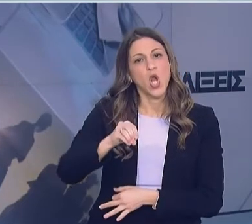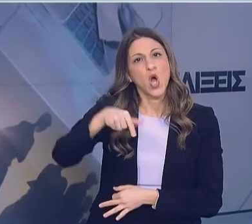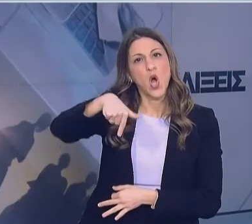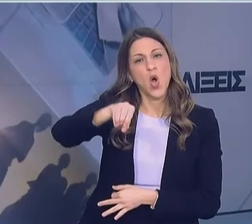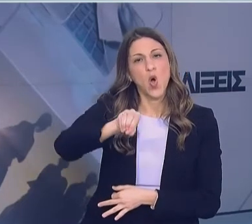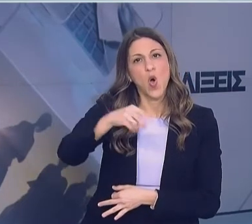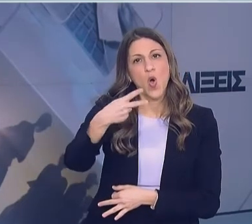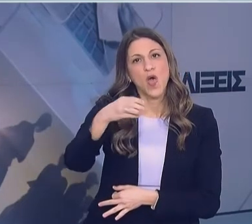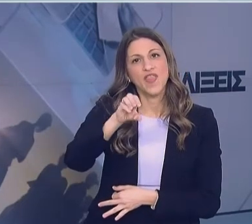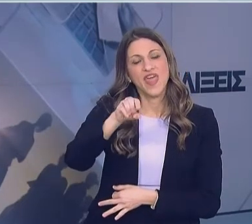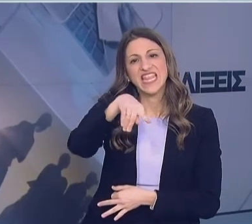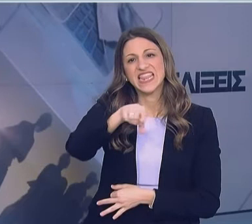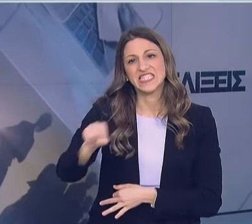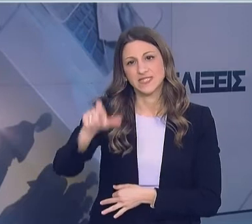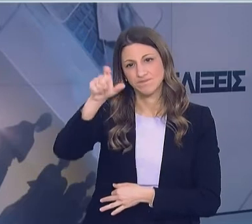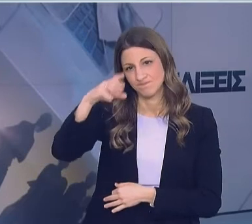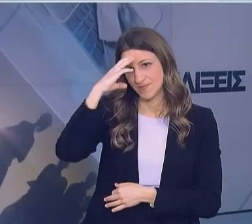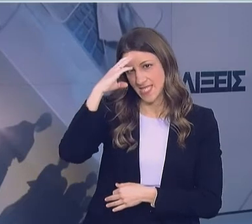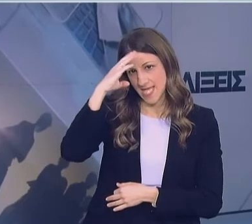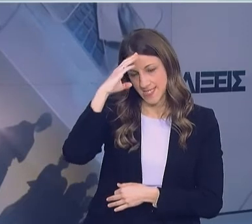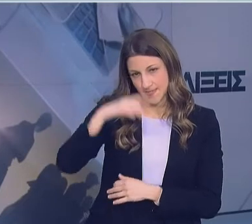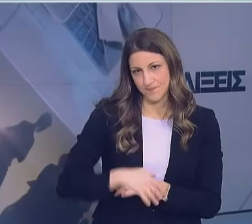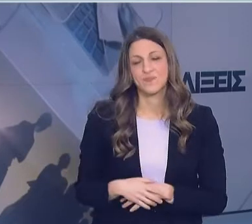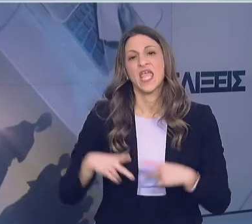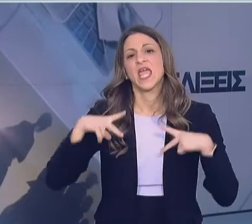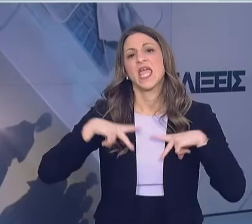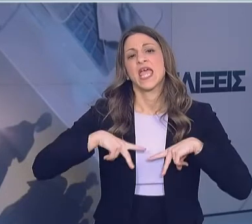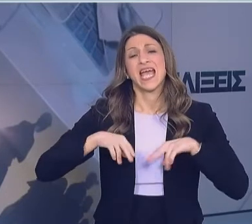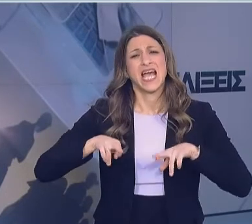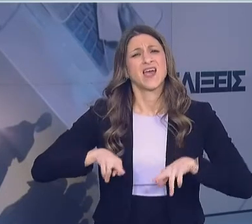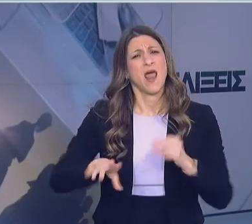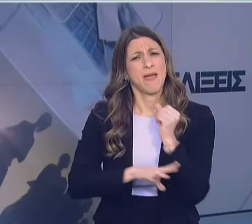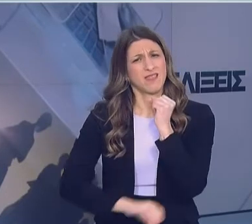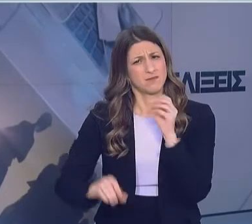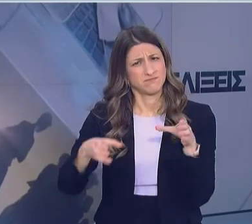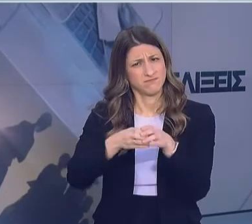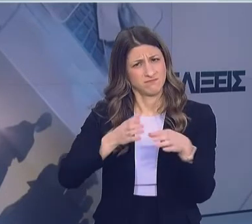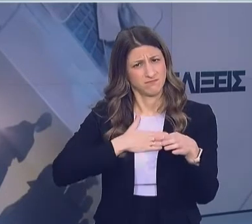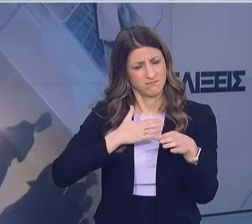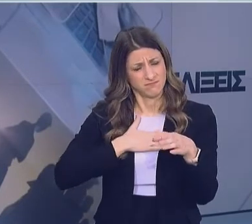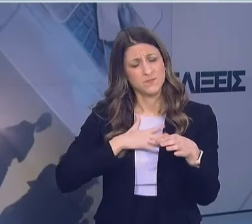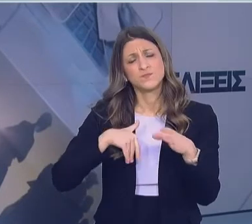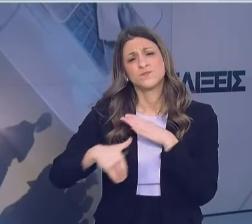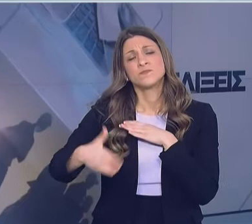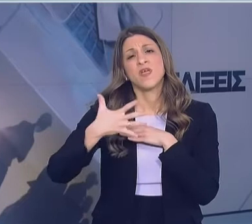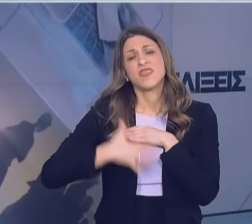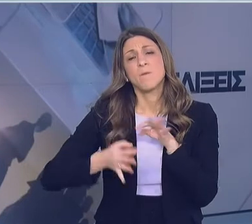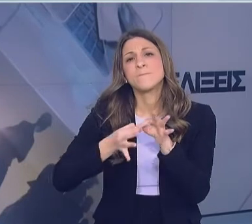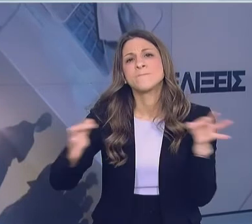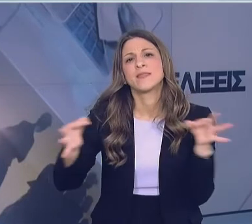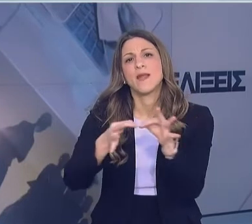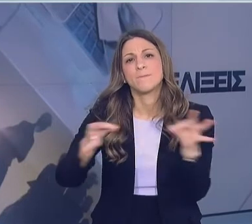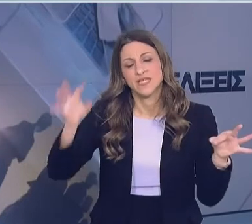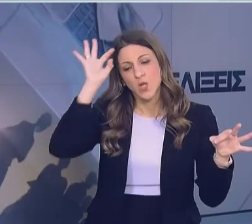Αγαπητοί συμπολίτες, καλησπέρα. Το Υπουργείο Μετανάστευσης και Ασύλου και η Γενική Γραμματεία Υποδοχής Ετούντων Άσυλο, στο πλαίσιο της λήψης προληπτικών μέτρων